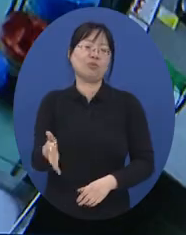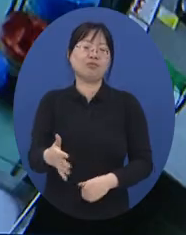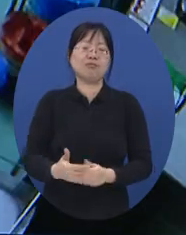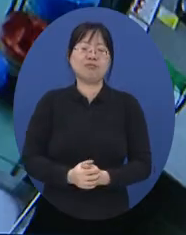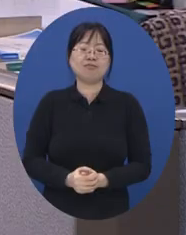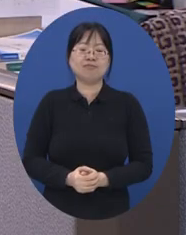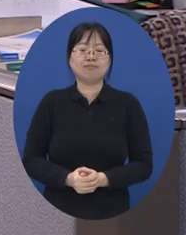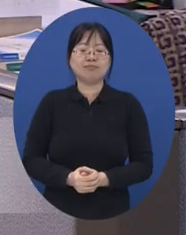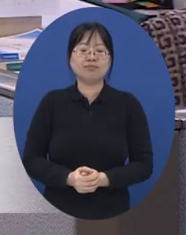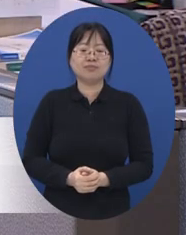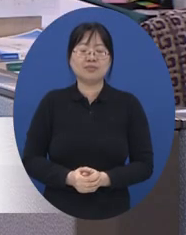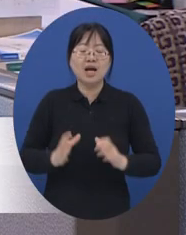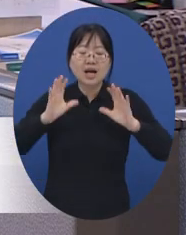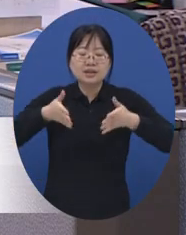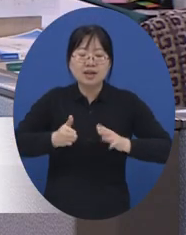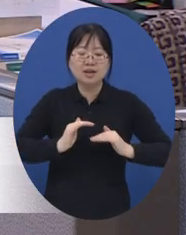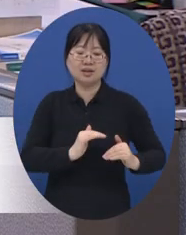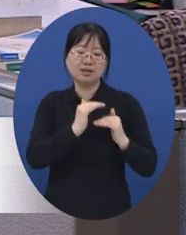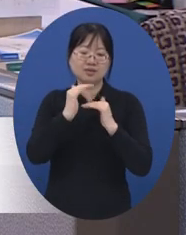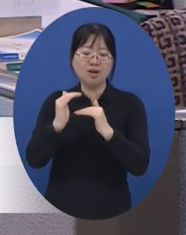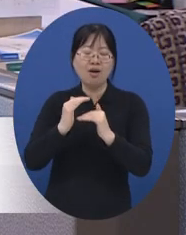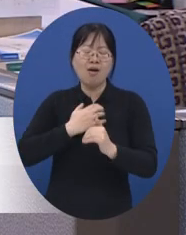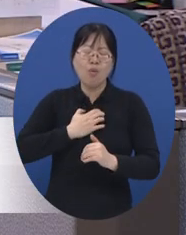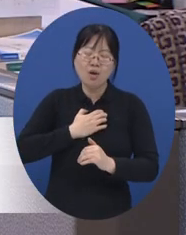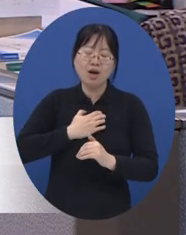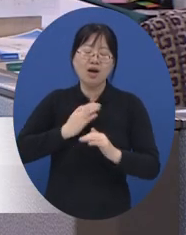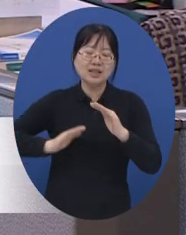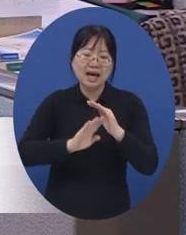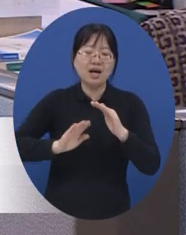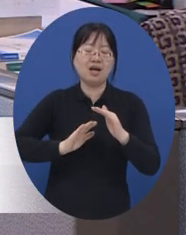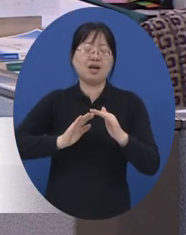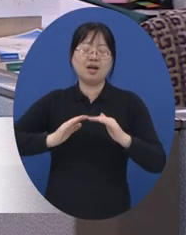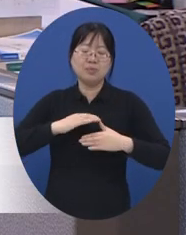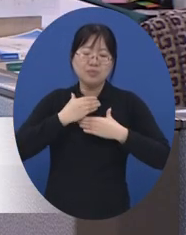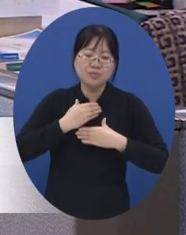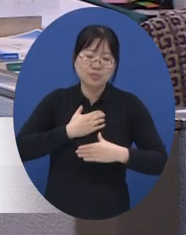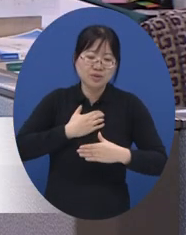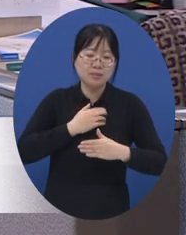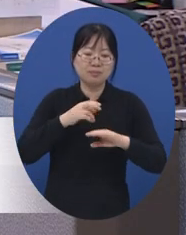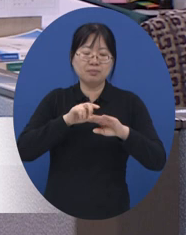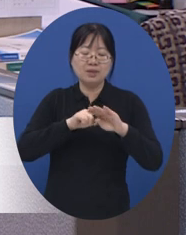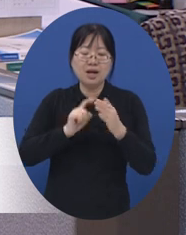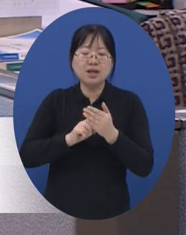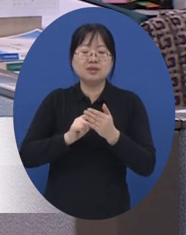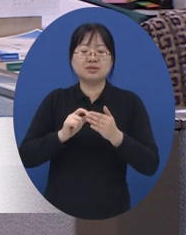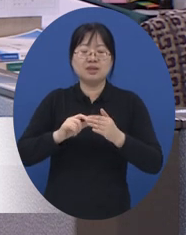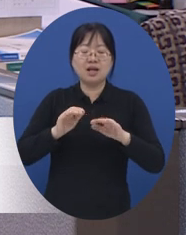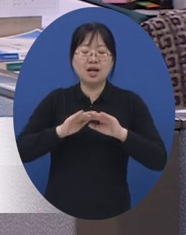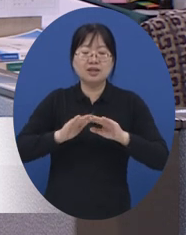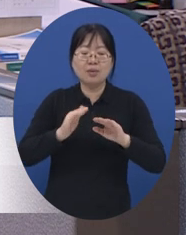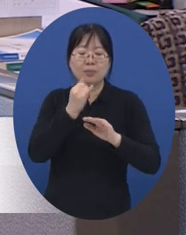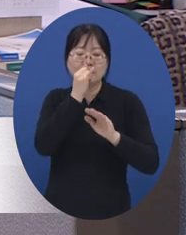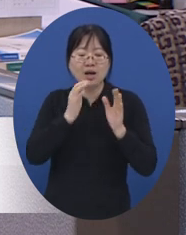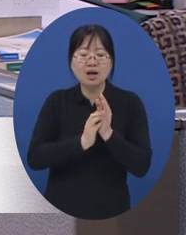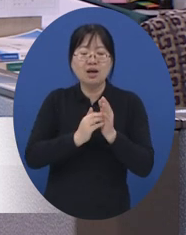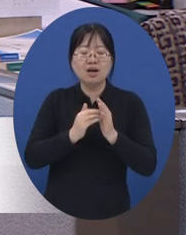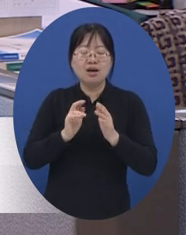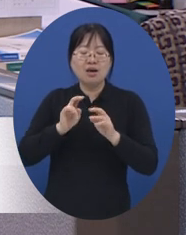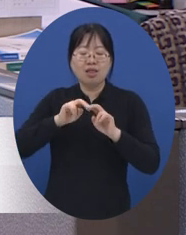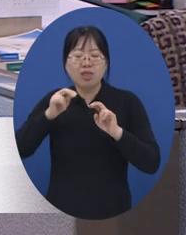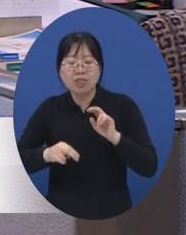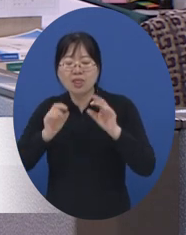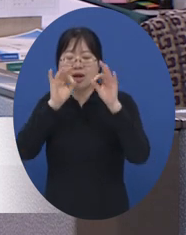있습니다 그 출산 가정 들에 불안감을 해소시킬 수 있습니다 그래서 최근 모 낙상사고 라든가 가면 동으로 더